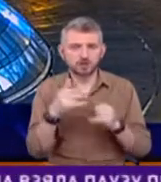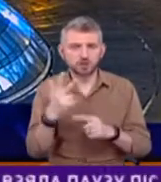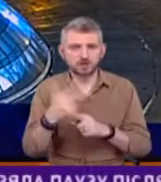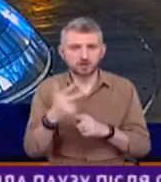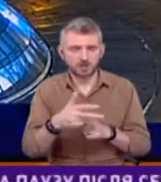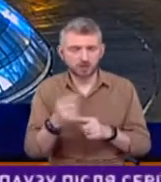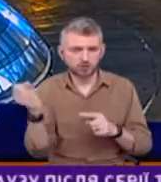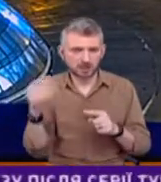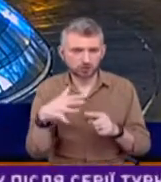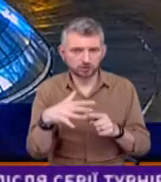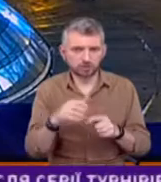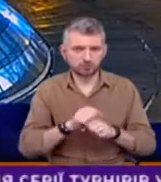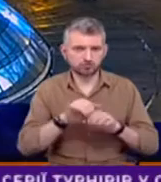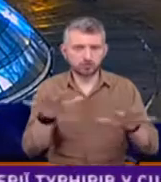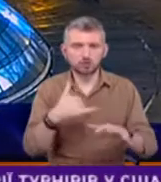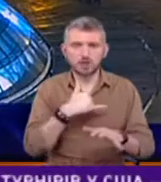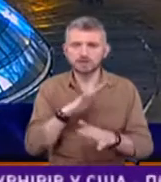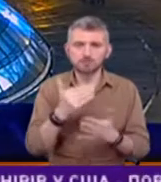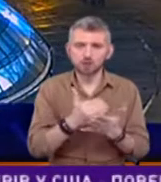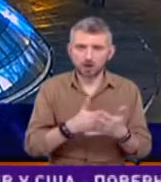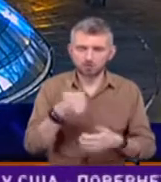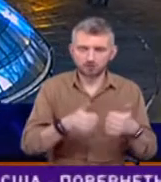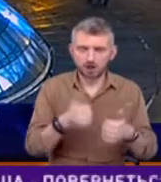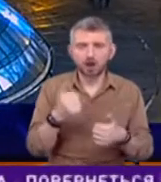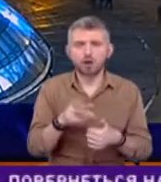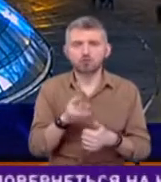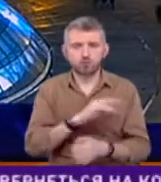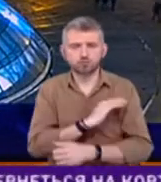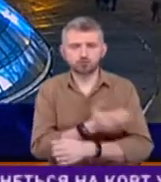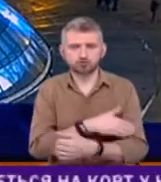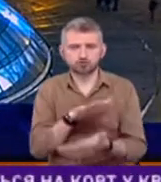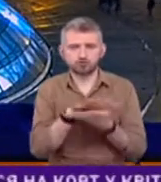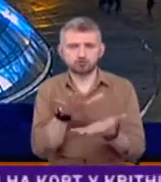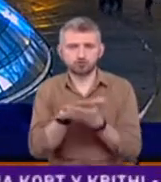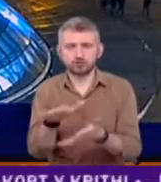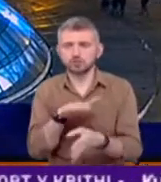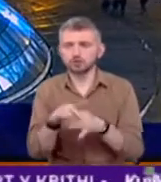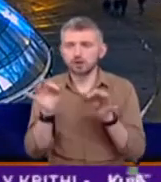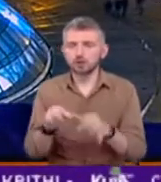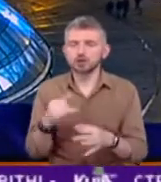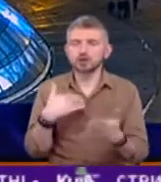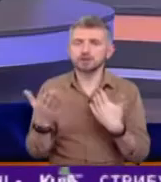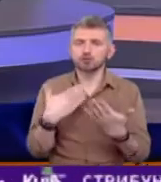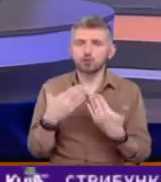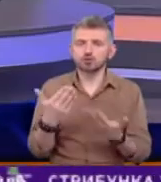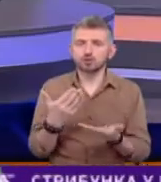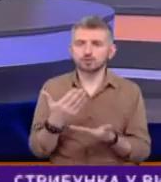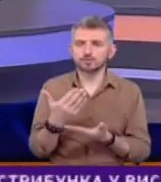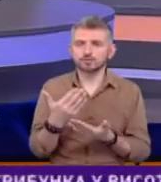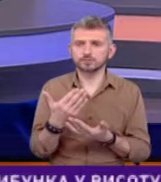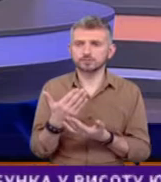вентилятор кинути. Бо вона ж не програмами змагаються, а от цим вентилятором, в кого він потужніший. Абсолютно точно. І відносно